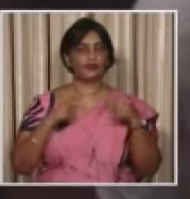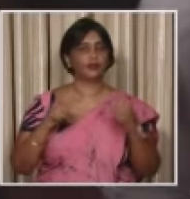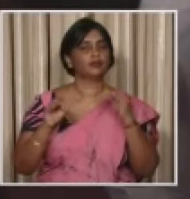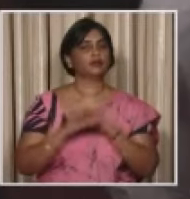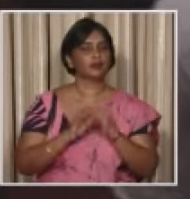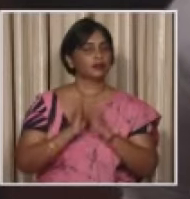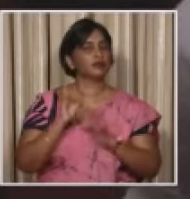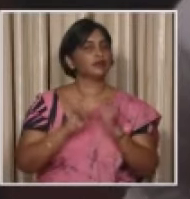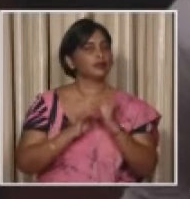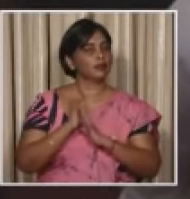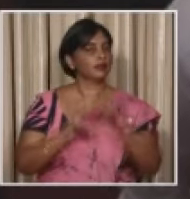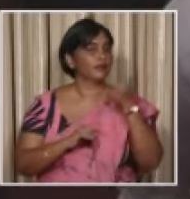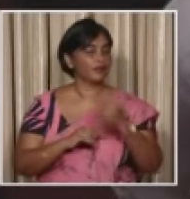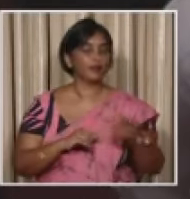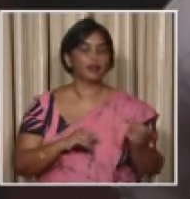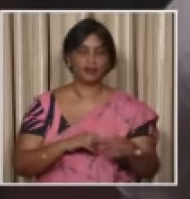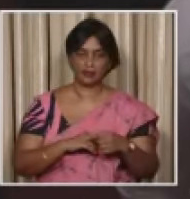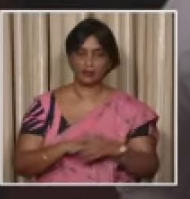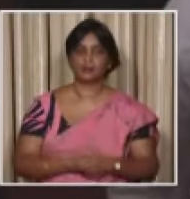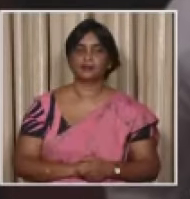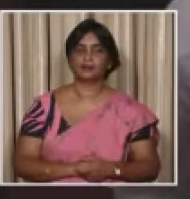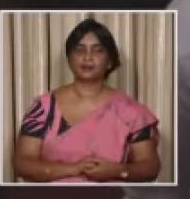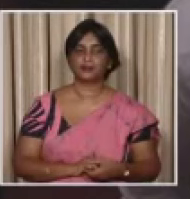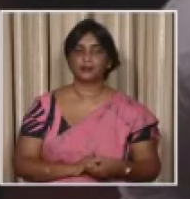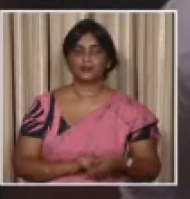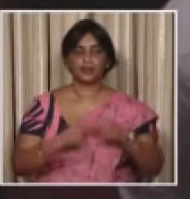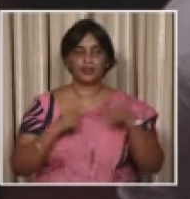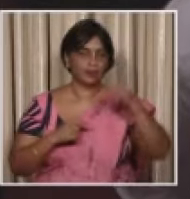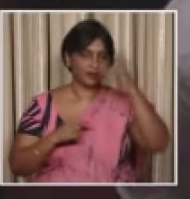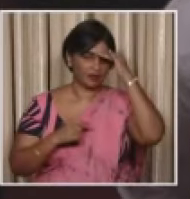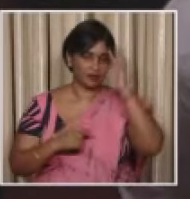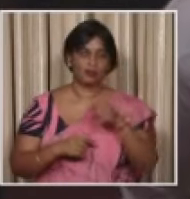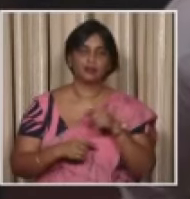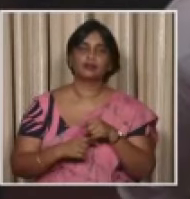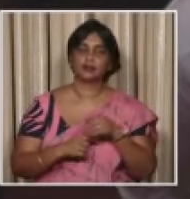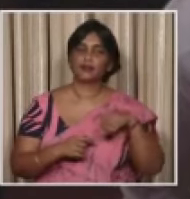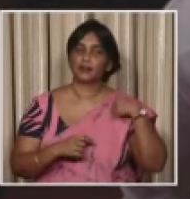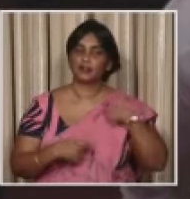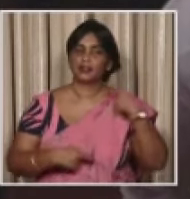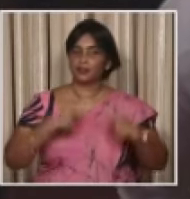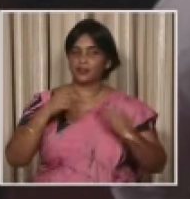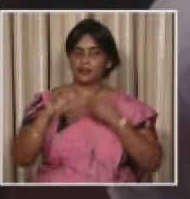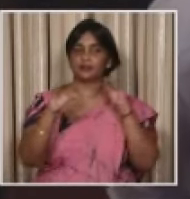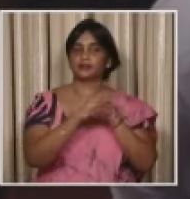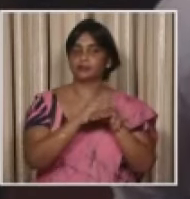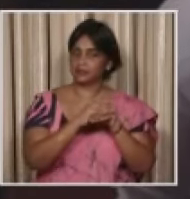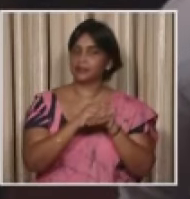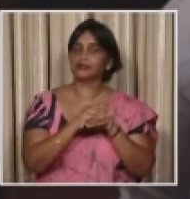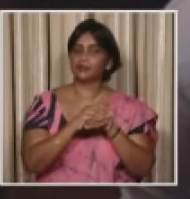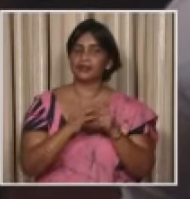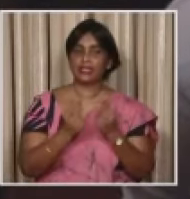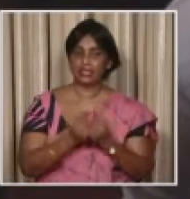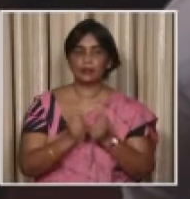karana mantriwarunta wedagath dawasak ada dawasa vipaksha nayakathumata pradhana vivadayakata sahabhagi wen thiyena nisa man hitanne